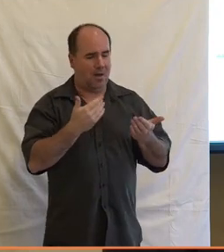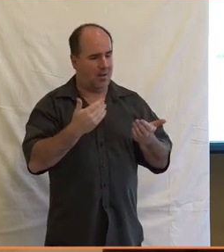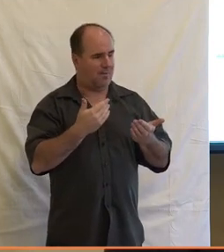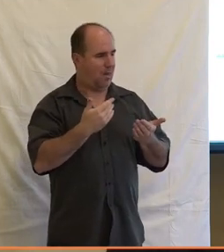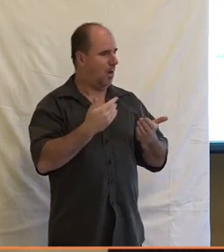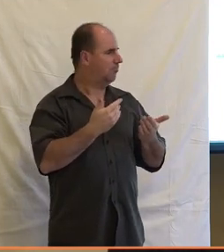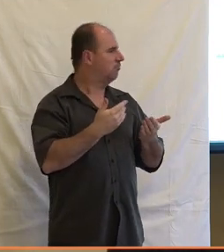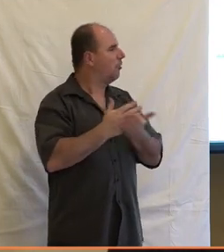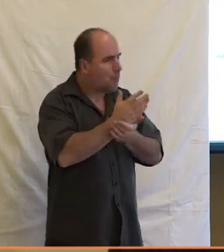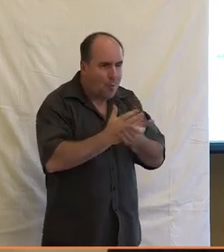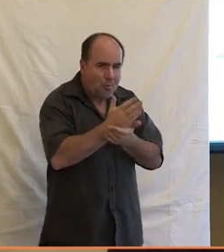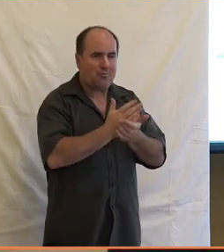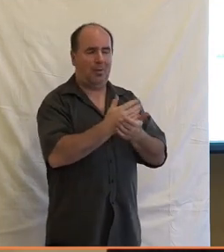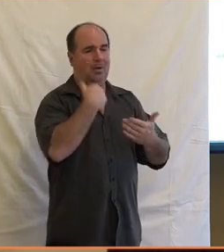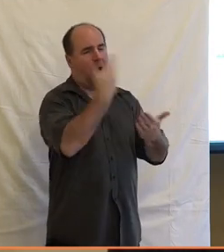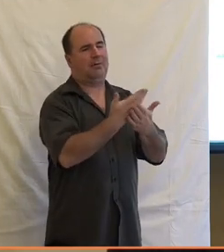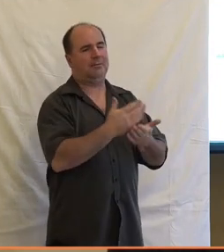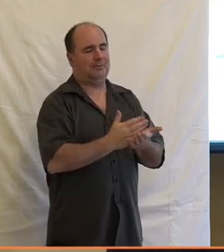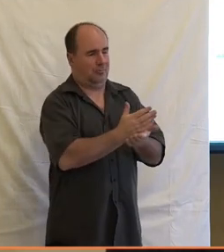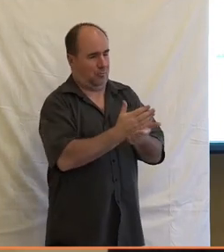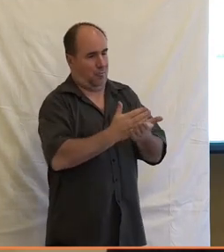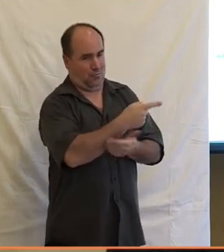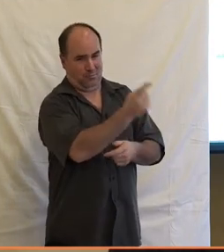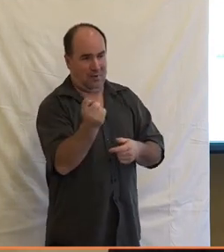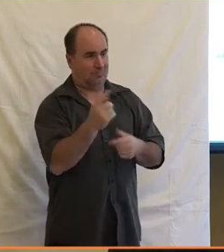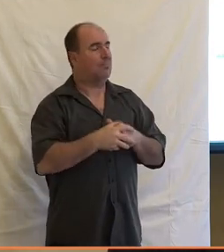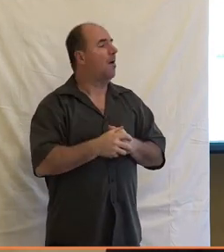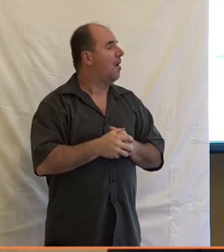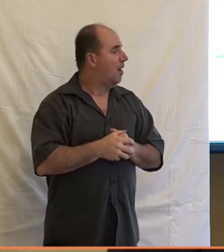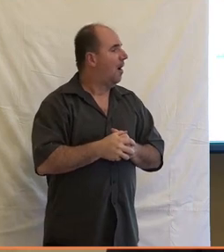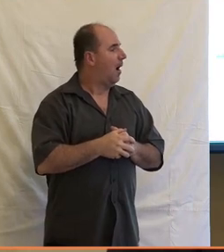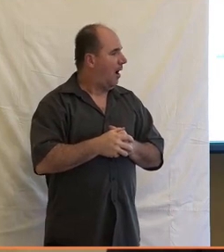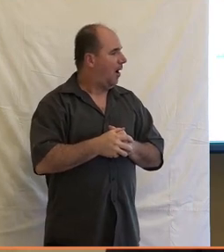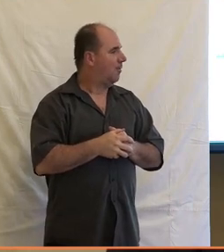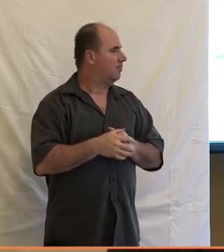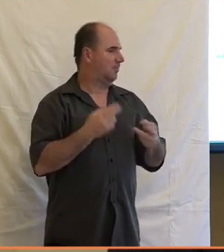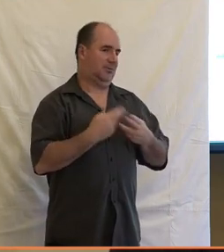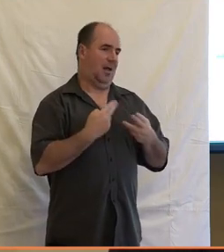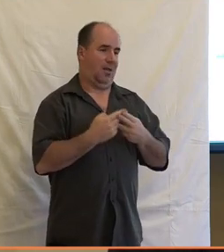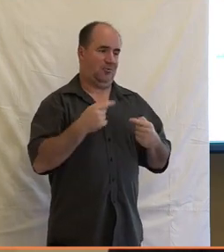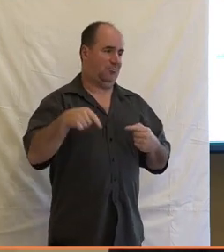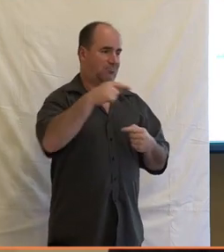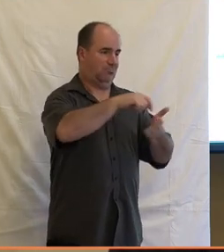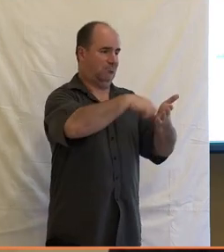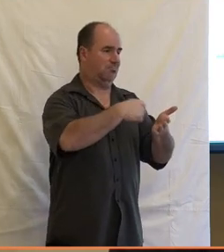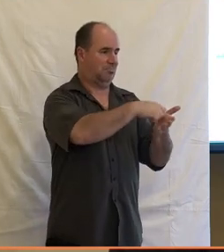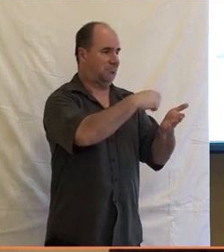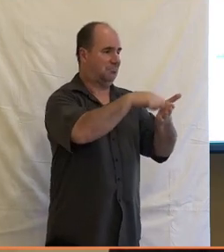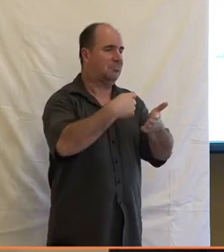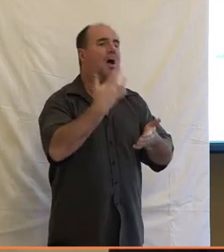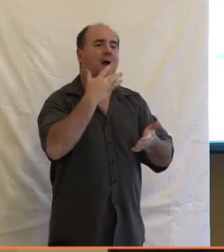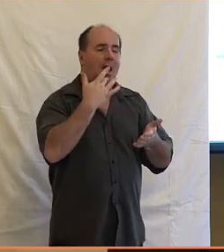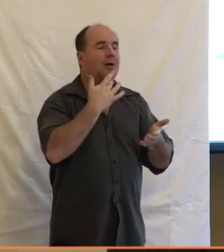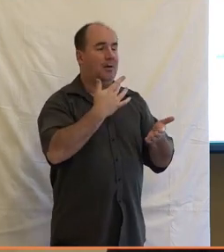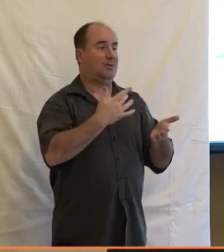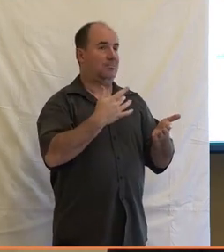nějaké míře placené zase na základě vlastně toho, jak se nám třeba daří tu danou věc dofinancovat nebo